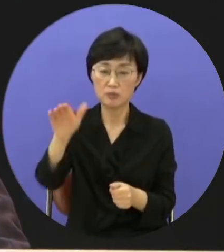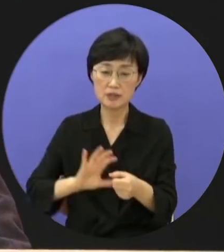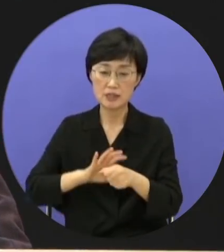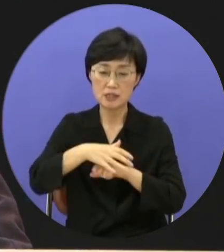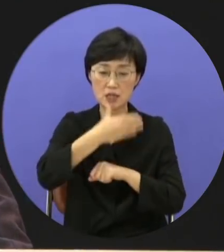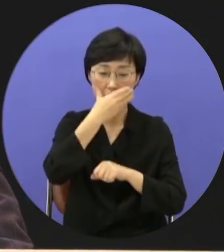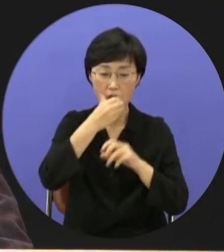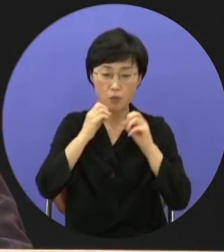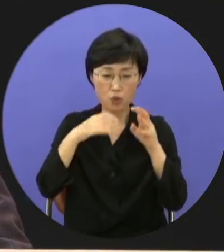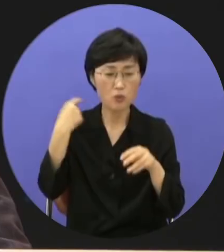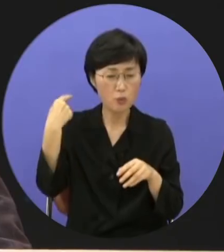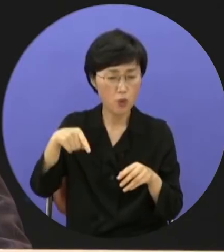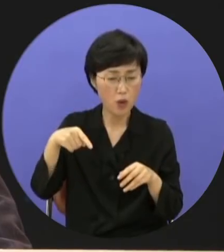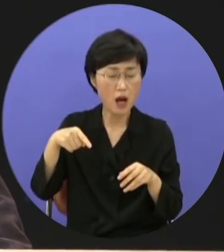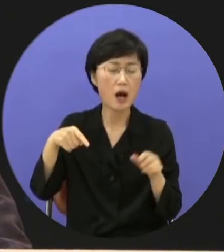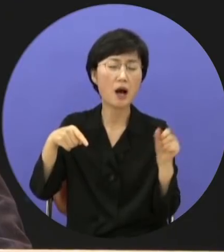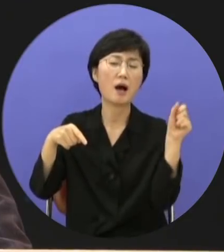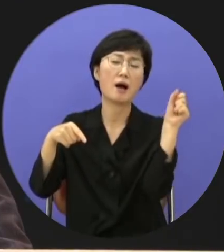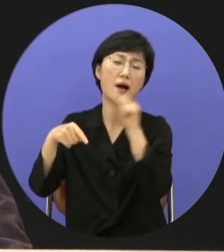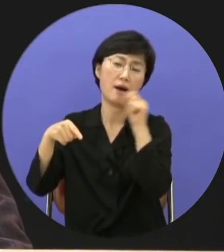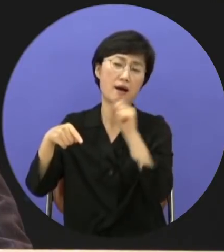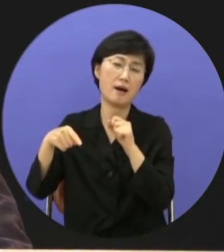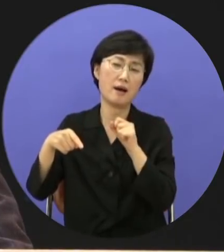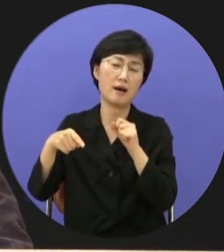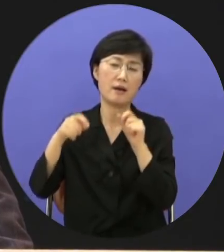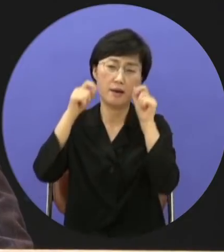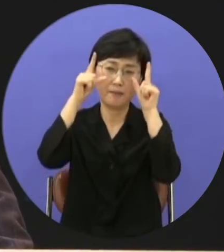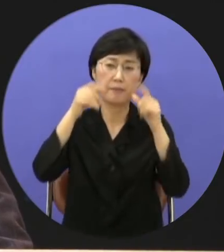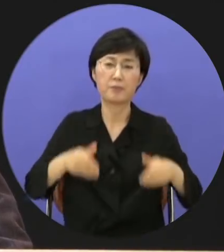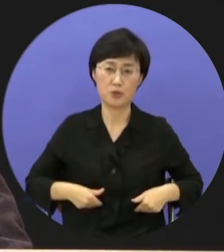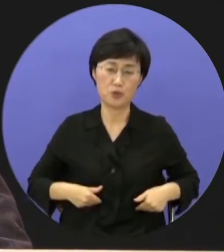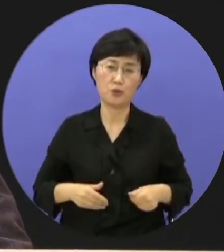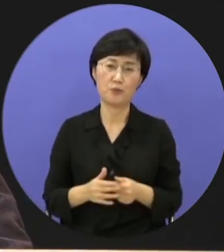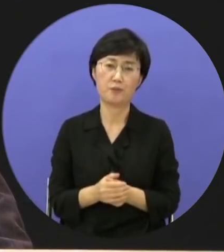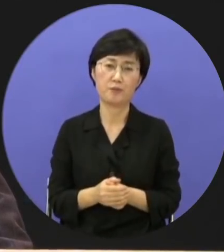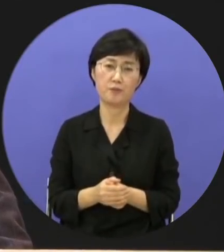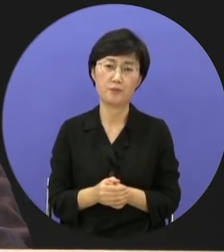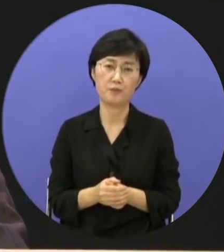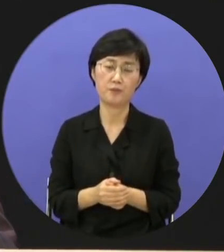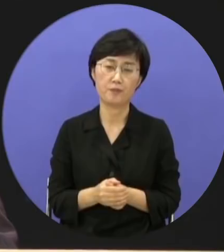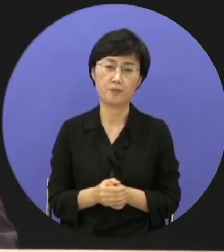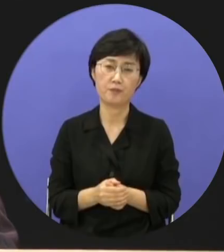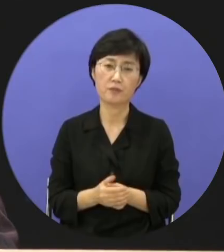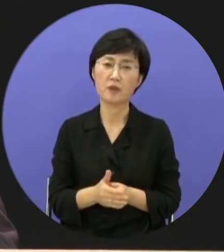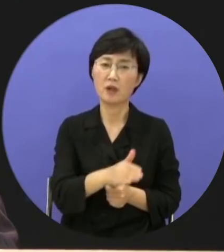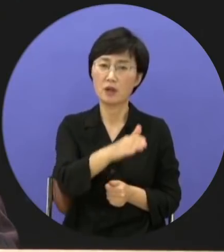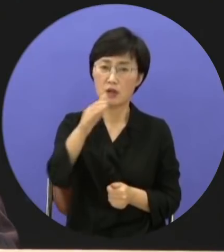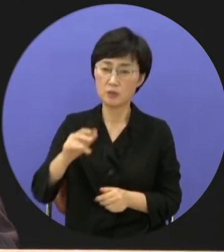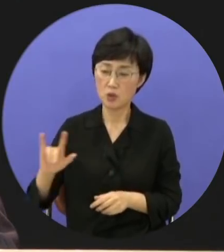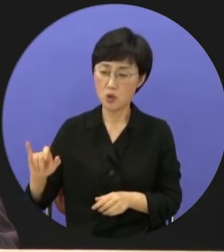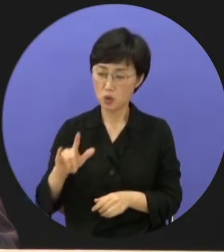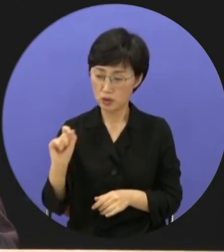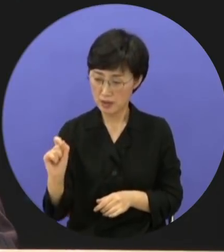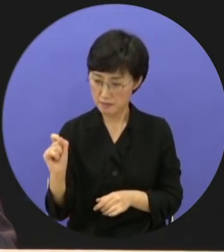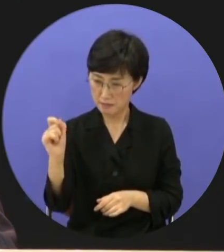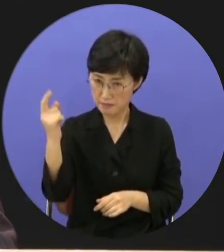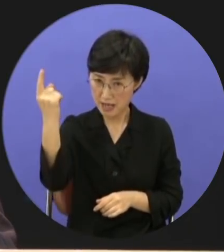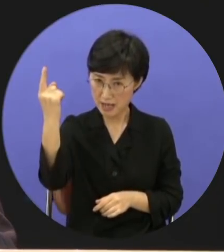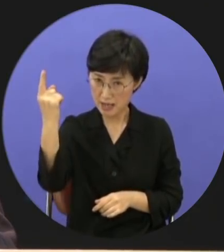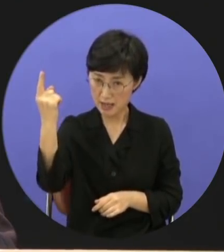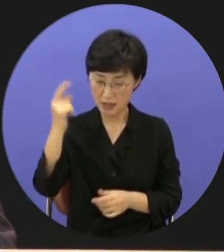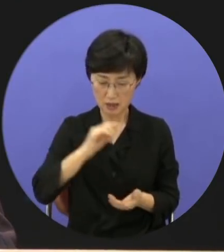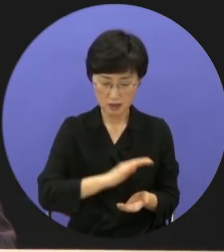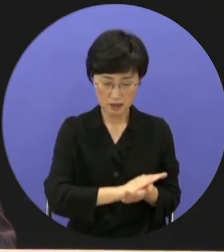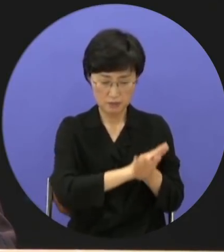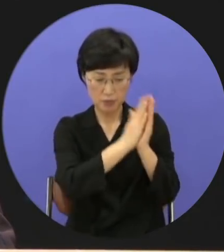You need to then recognize and realize what world evangelization means. 이 인생이요, 딱 바뀌는 사람이에요. 이게 필요합니다.